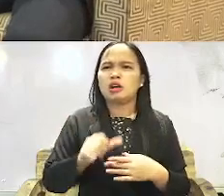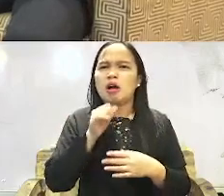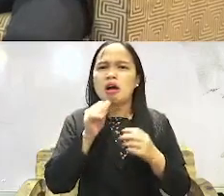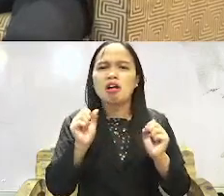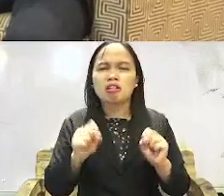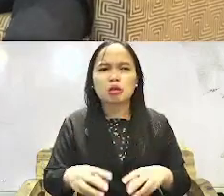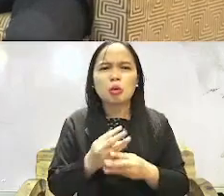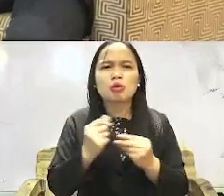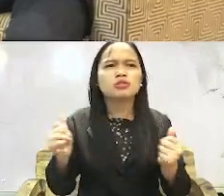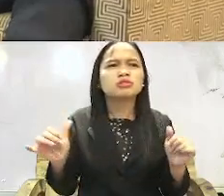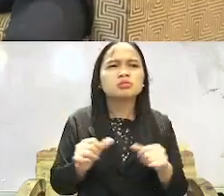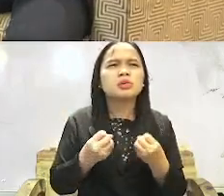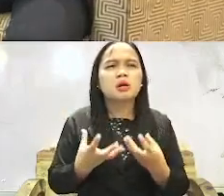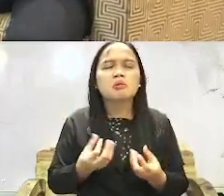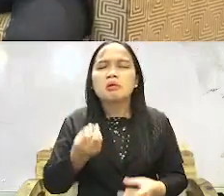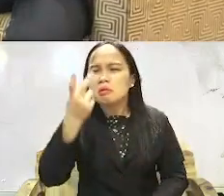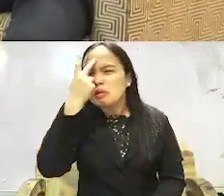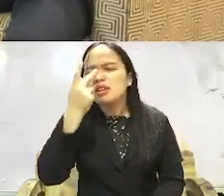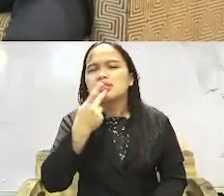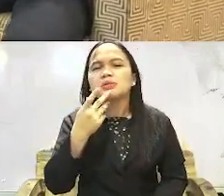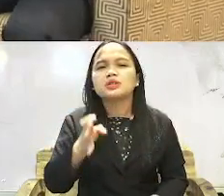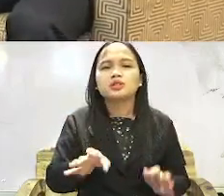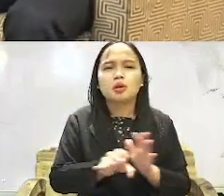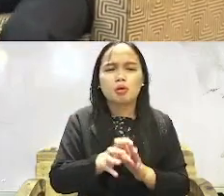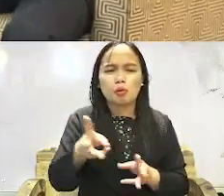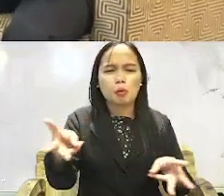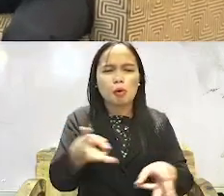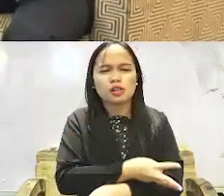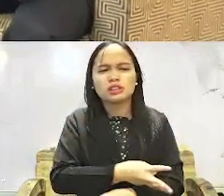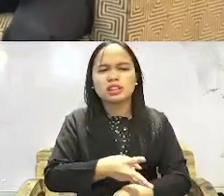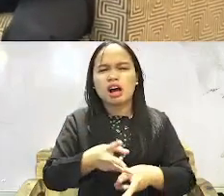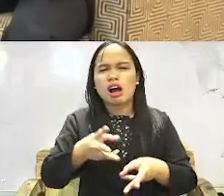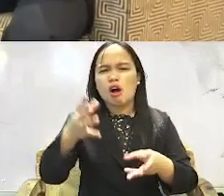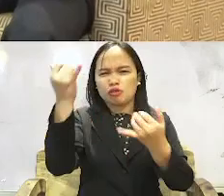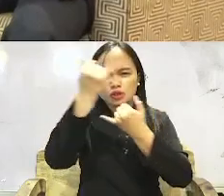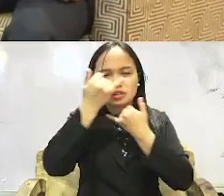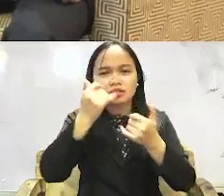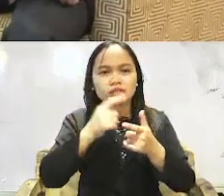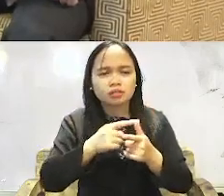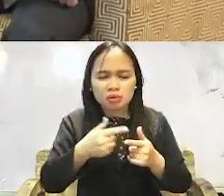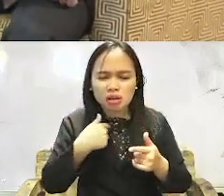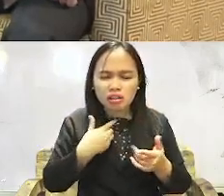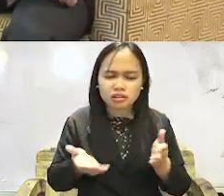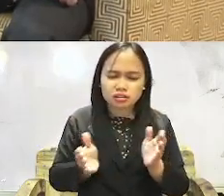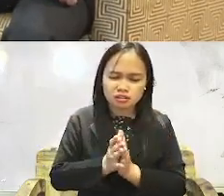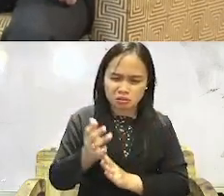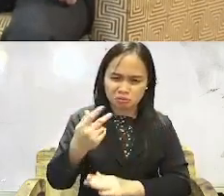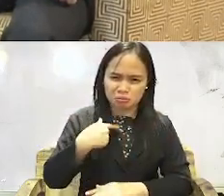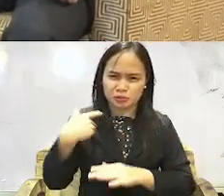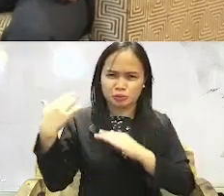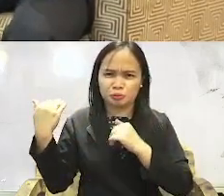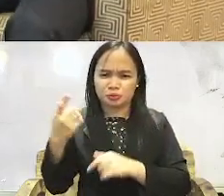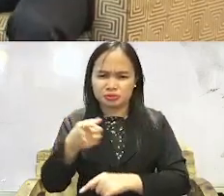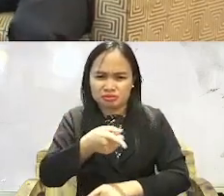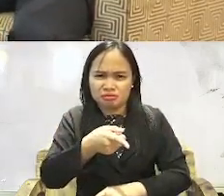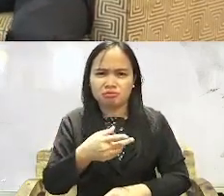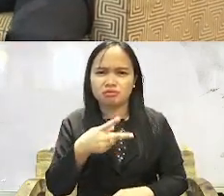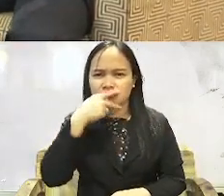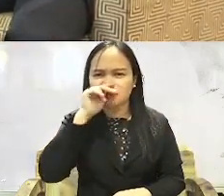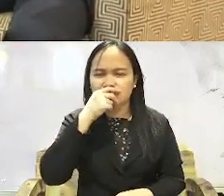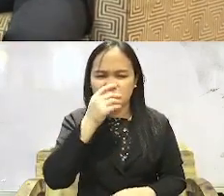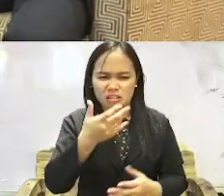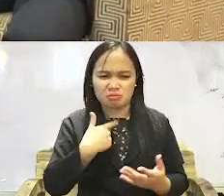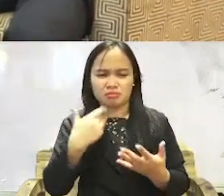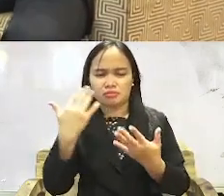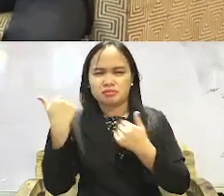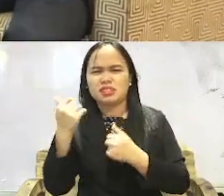minsan bukang bibig na ng mga magulang ninyo kapag sobra na kayo sa kalokohan, ano, may pag-asa pa kaya tong anak ko. Parang sobra na ito.